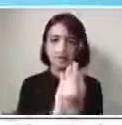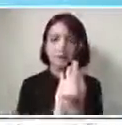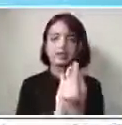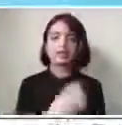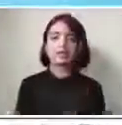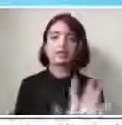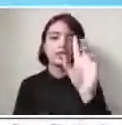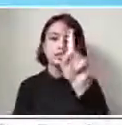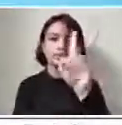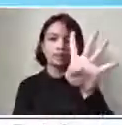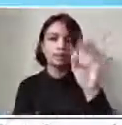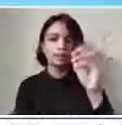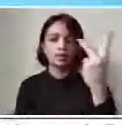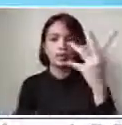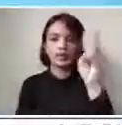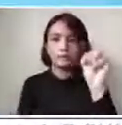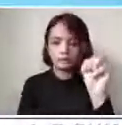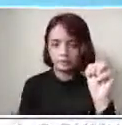naman tayo dito